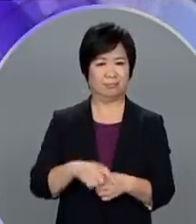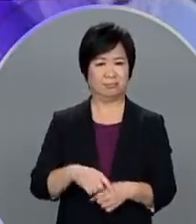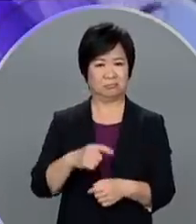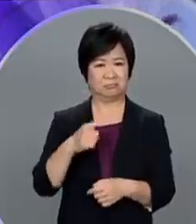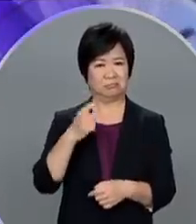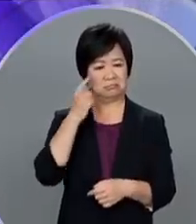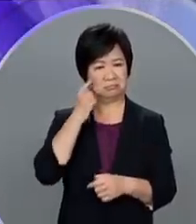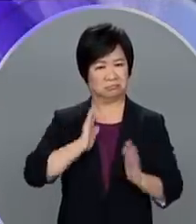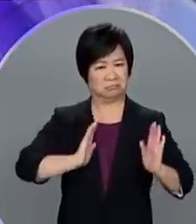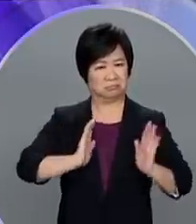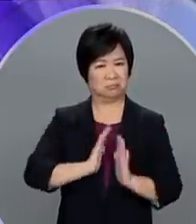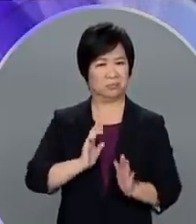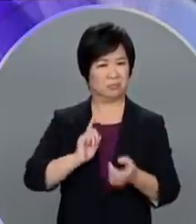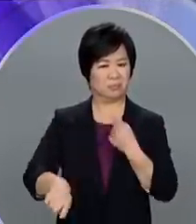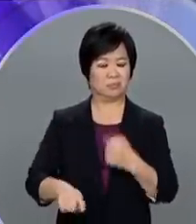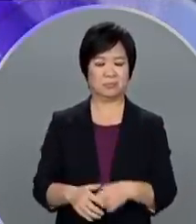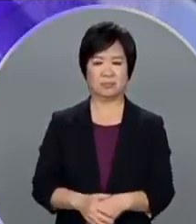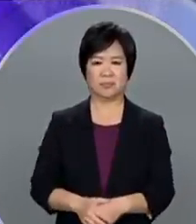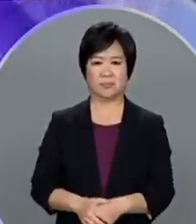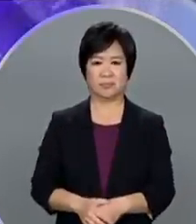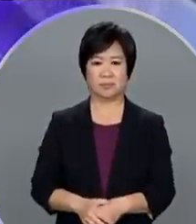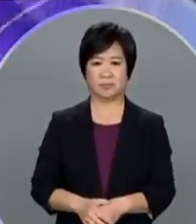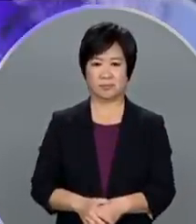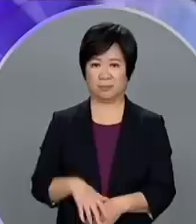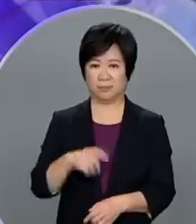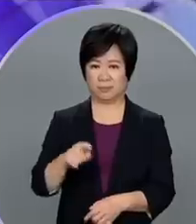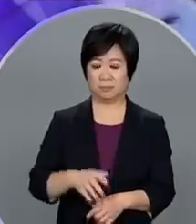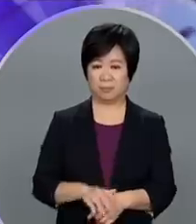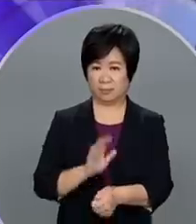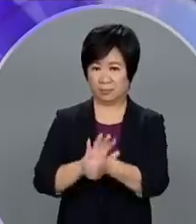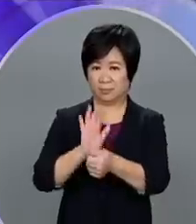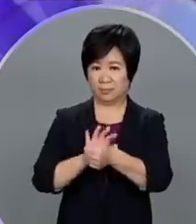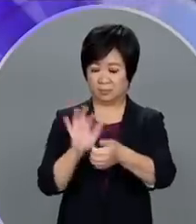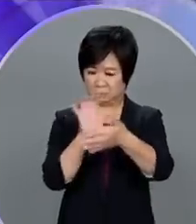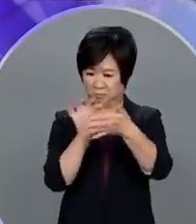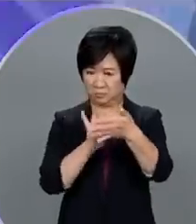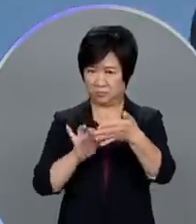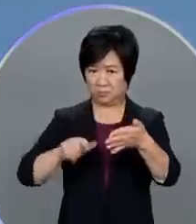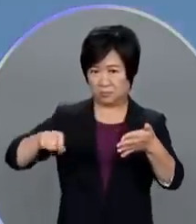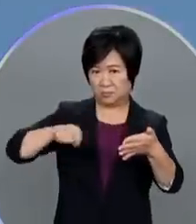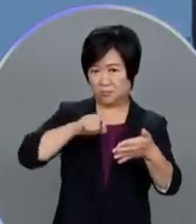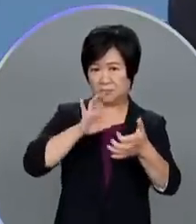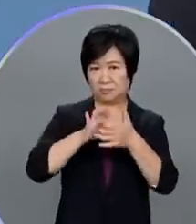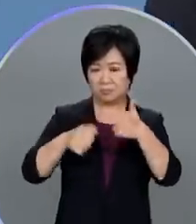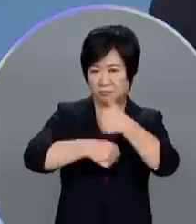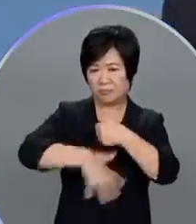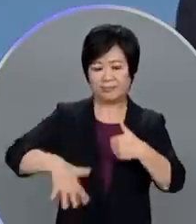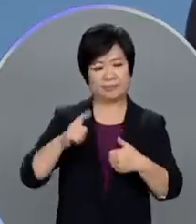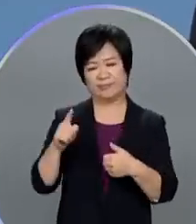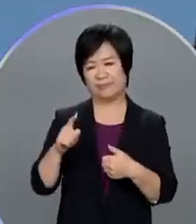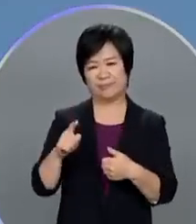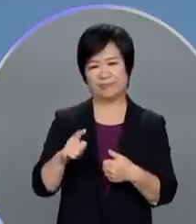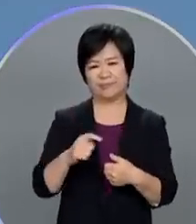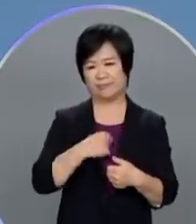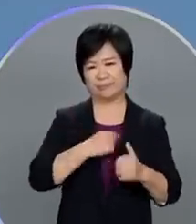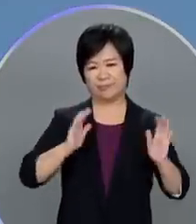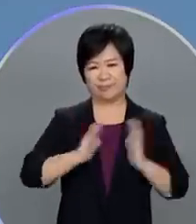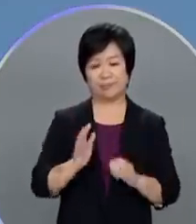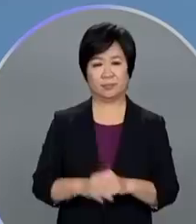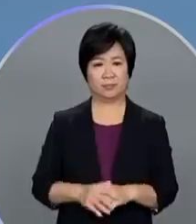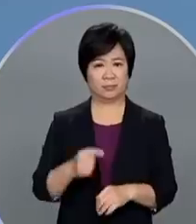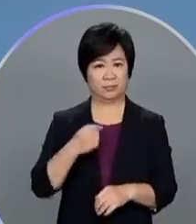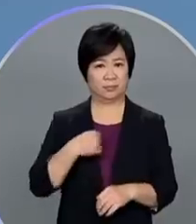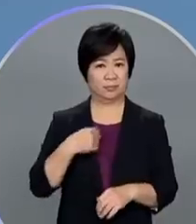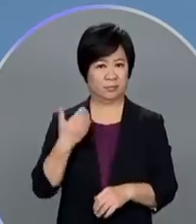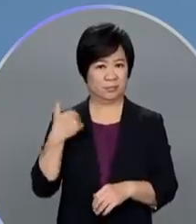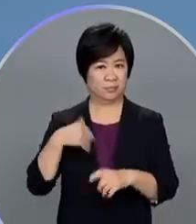只能说，帮你写读稿机这些幕僚格局太小。三场政见会， 从我太平岛挖